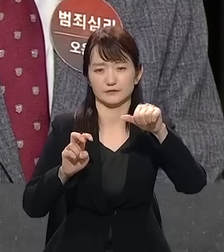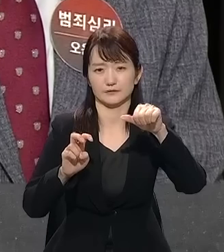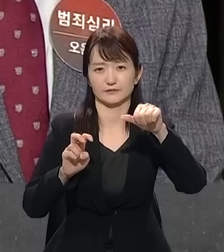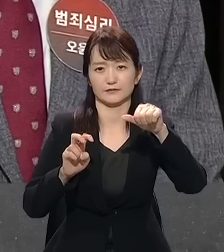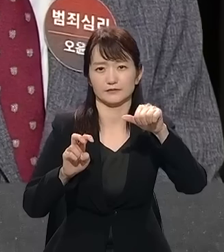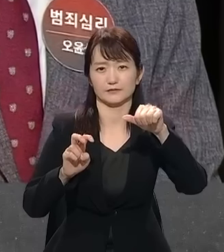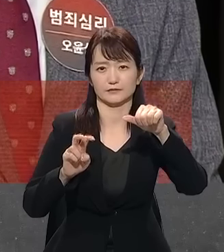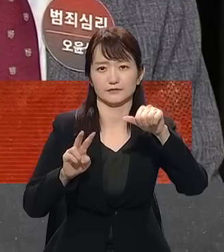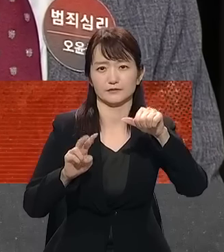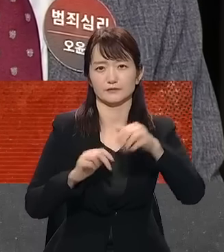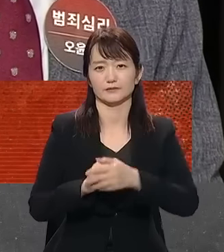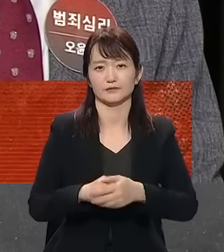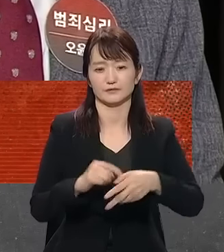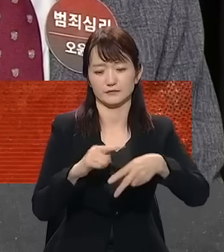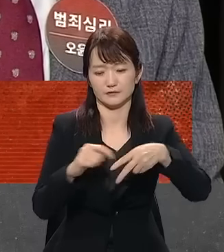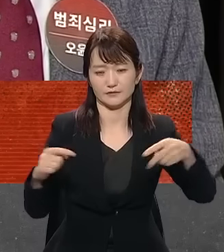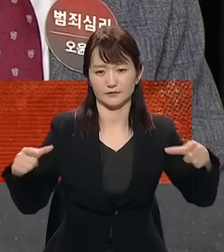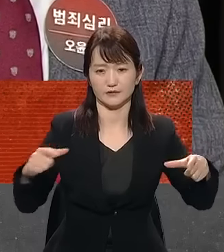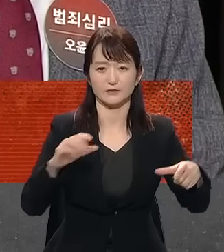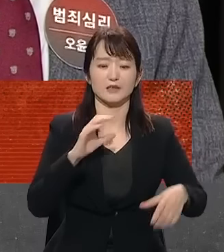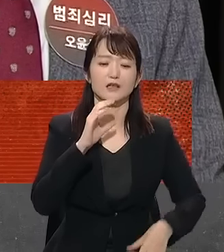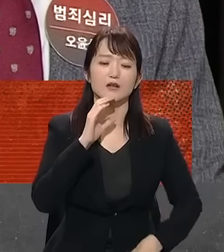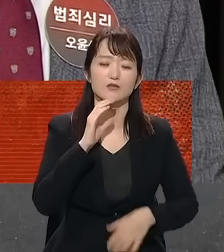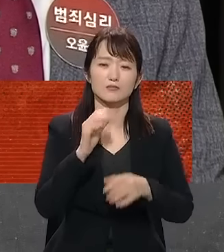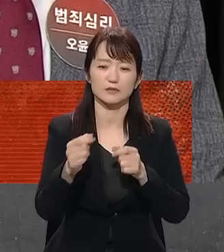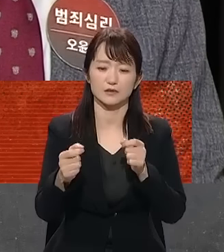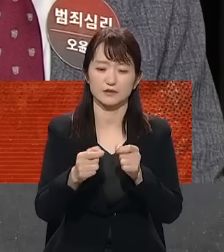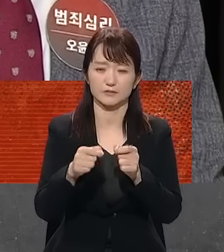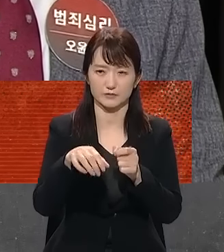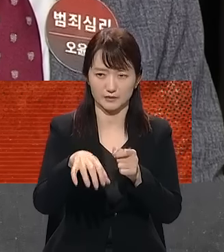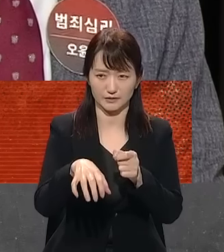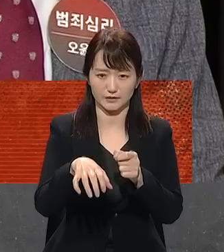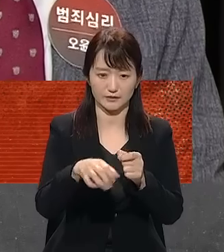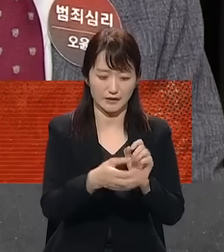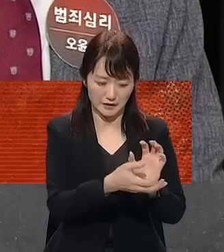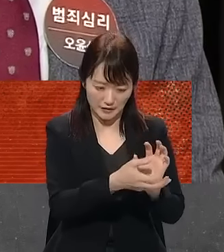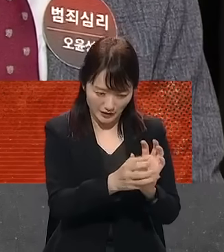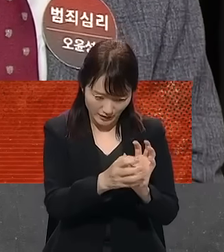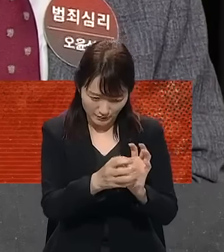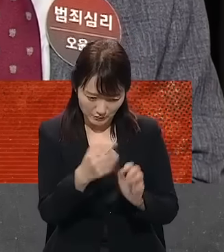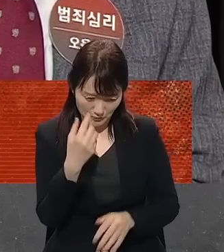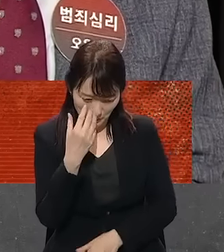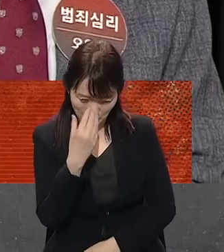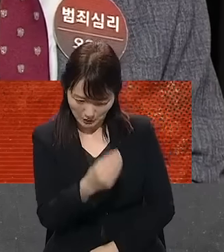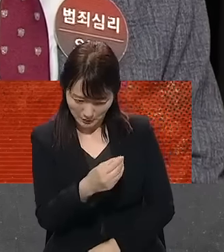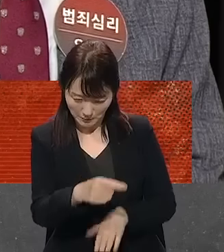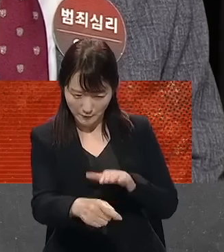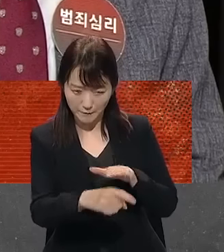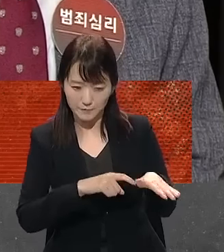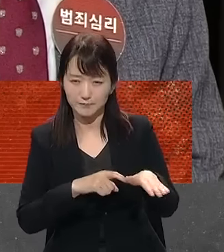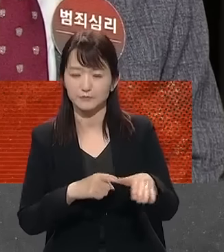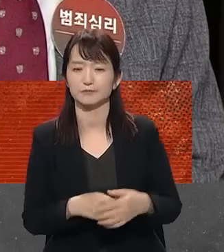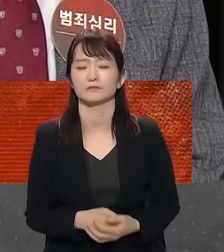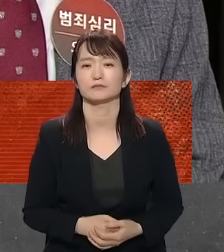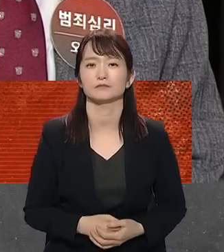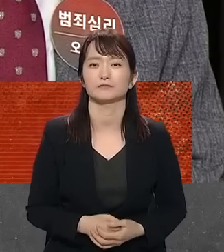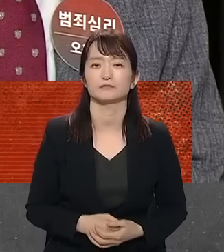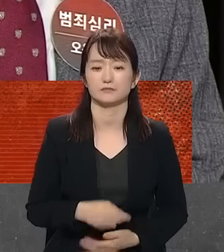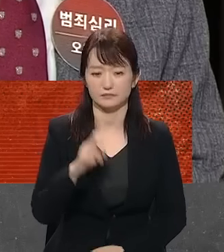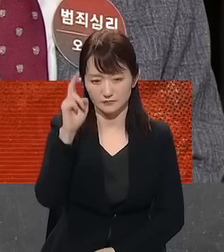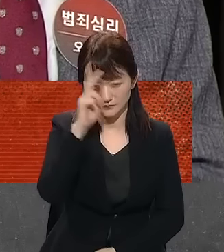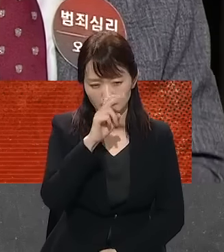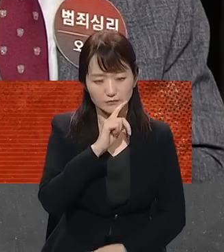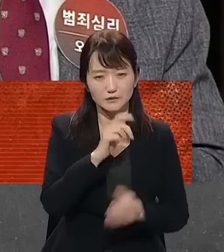커피 전문점 앞에서 발생됐던 화분 절도 사건입니다 어 실제 이제 아침에이 제보자가 출근을 해